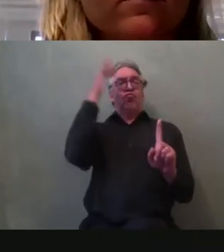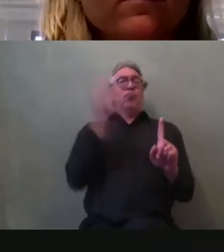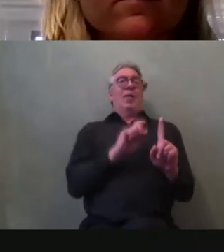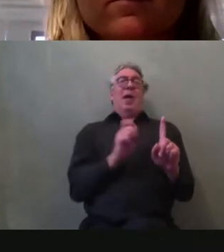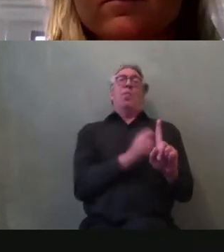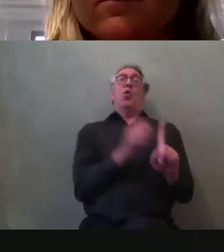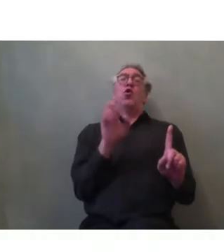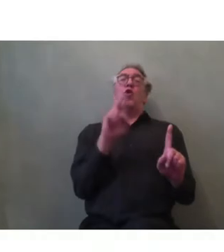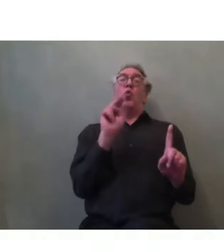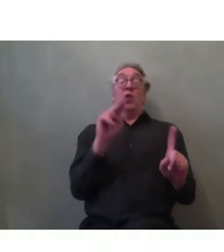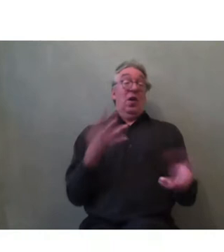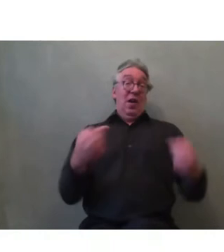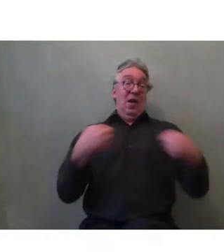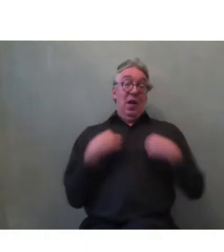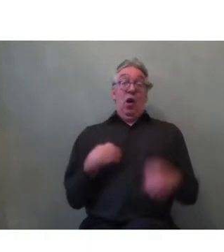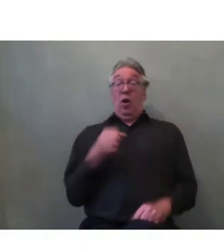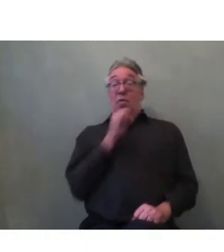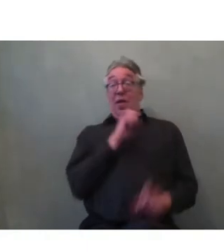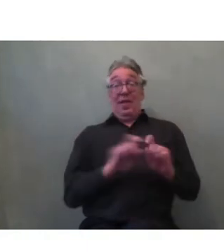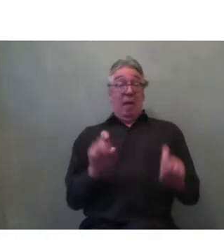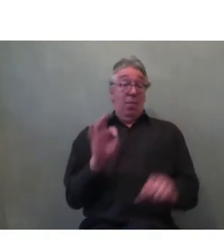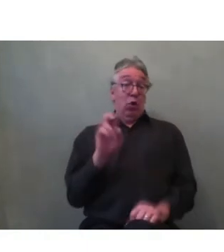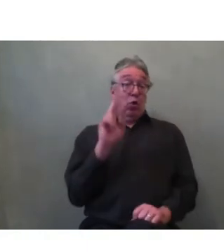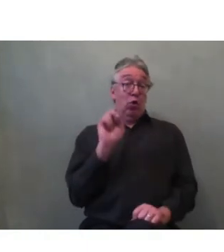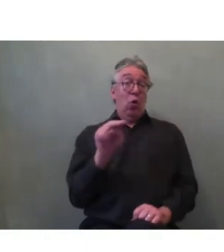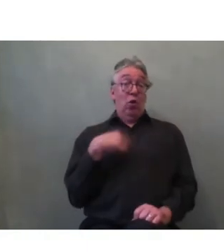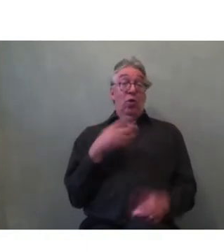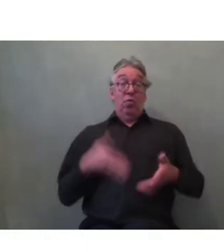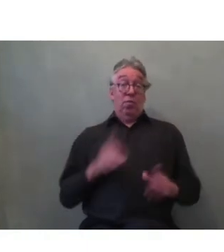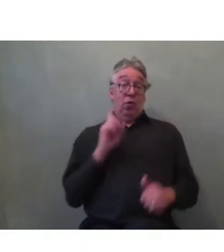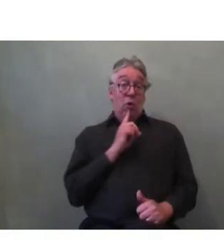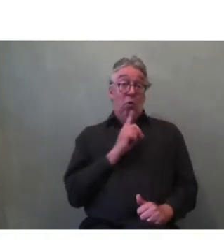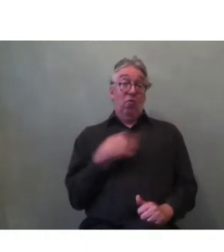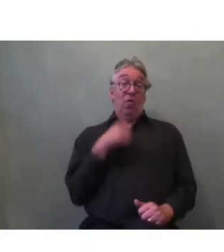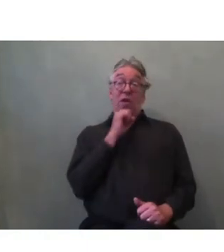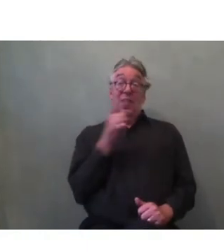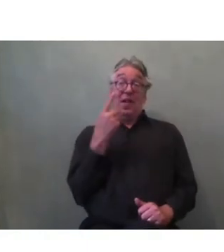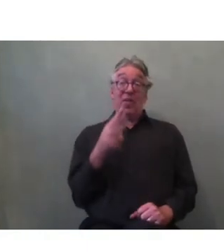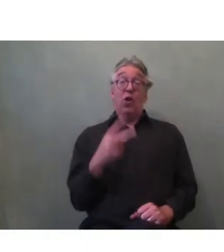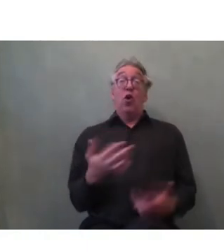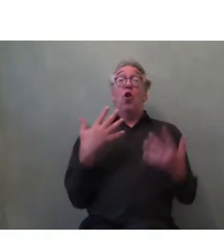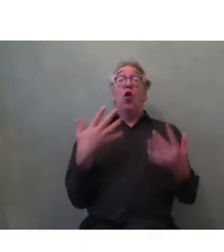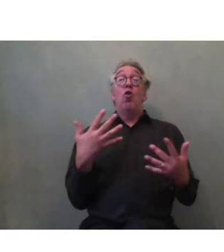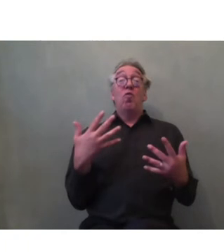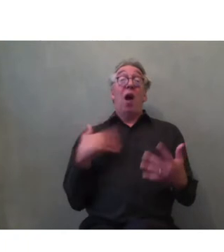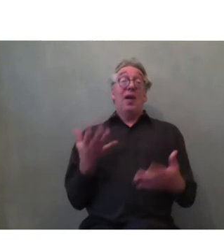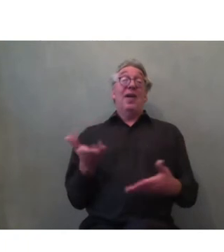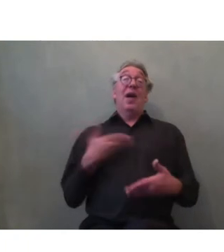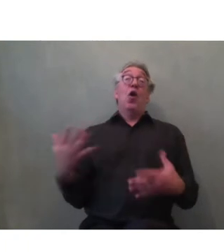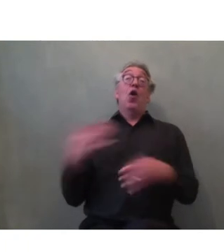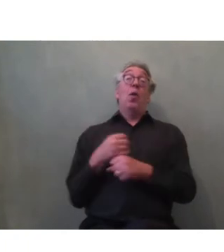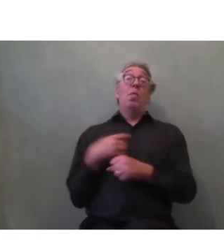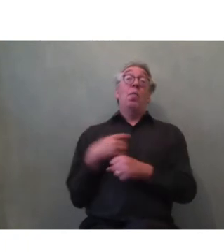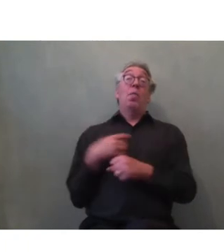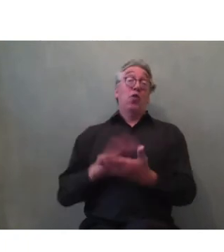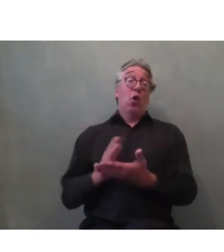Teun, 21 jaar en ik ben doof geboren. Ik krijg vaak hulp van een gebarentool. En bij het oriënteren